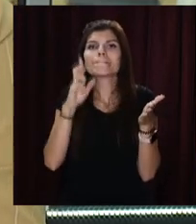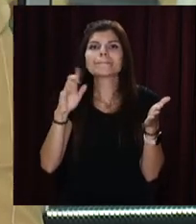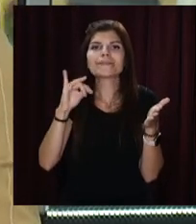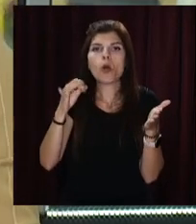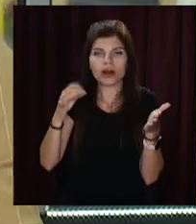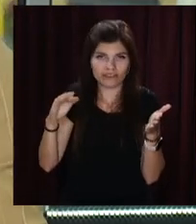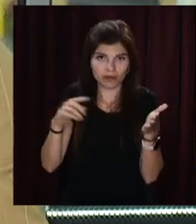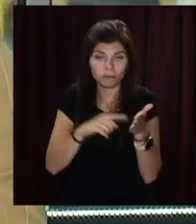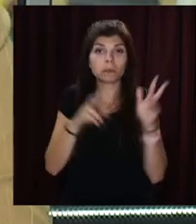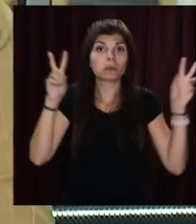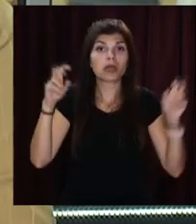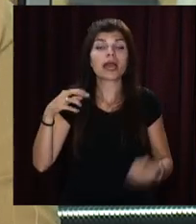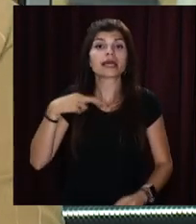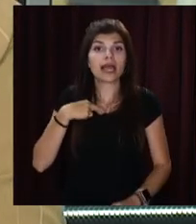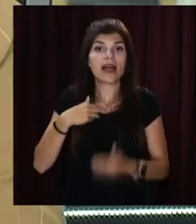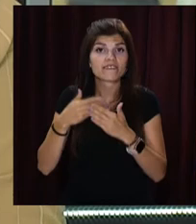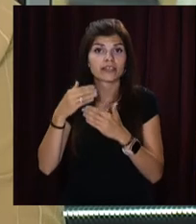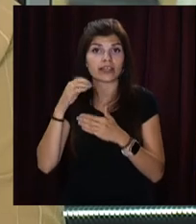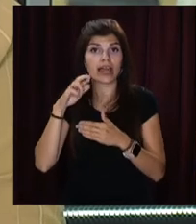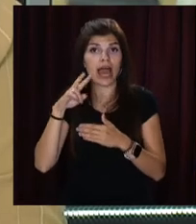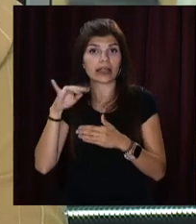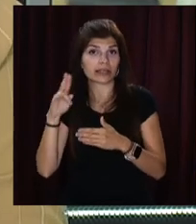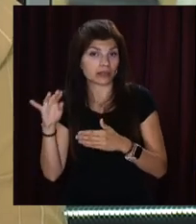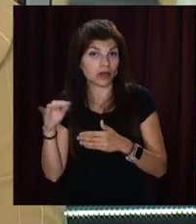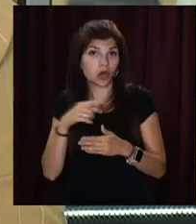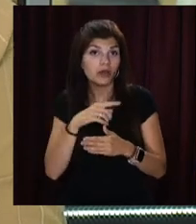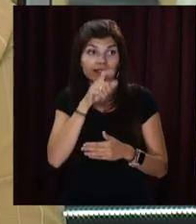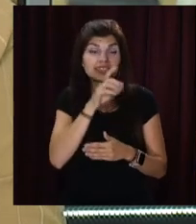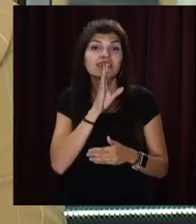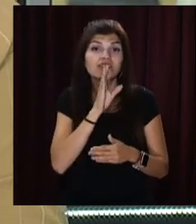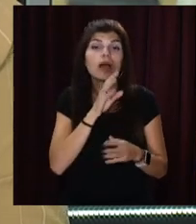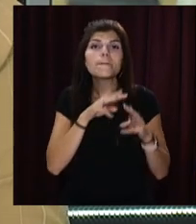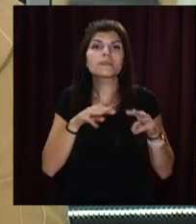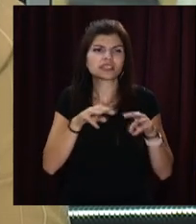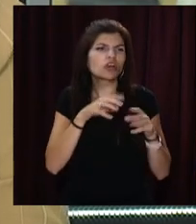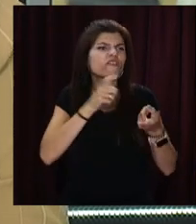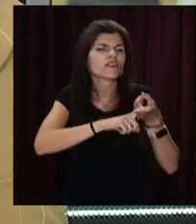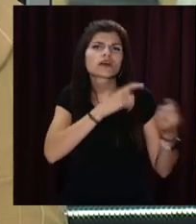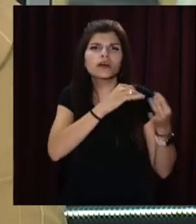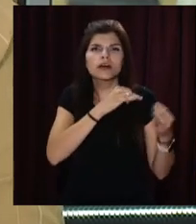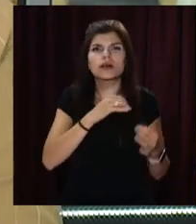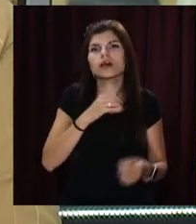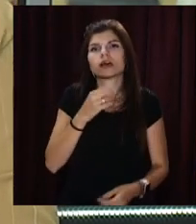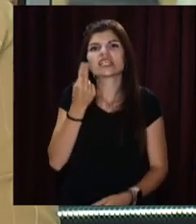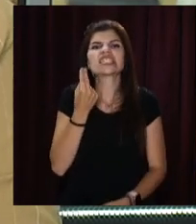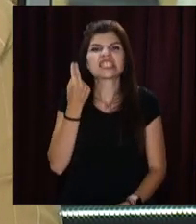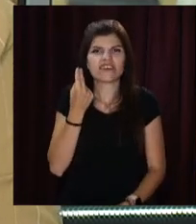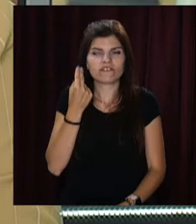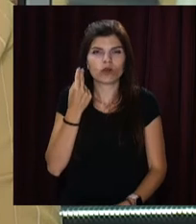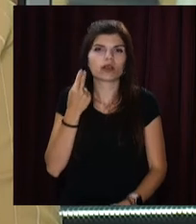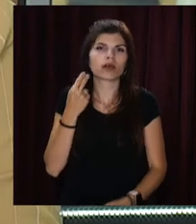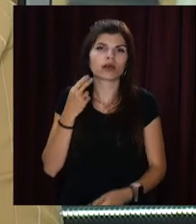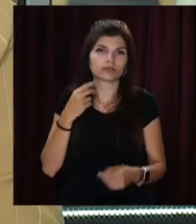Яніки». Авторка Яніка Мирило – IT-фахівчиня, радниця міністра цифрової трансформації та громадська діячка естонського